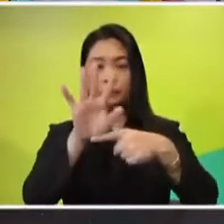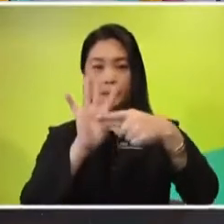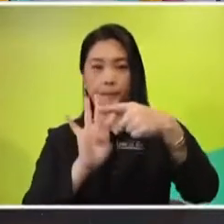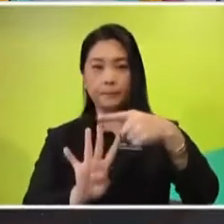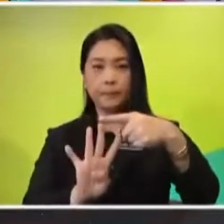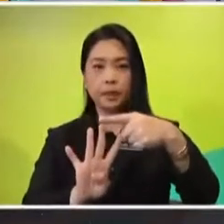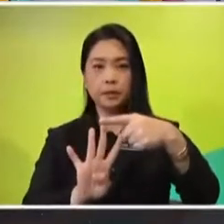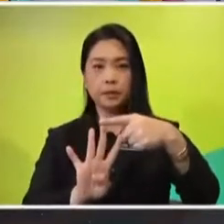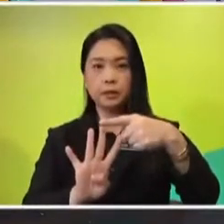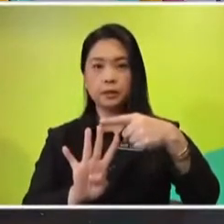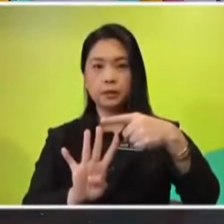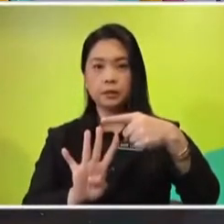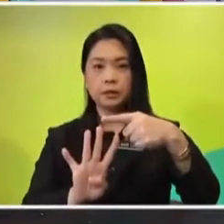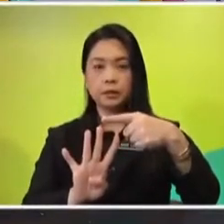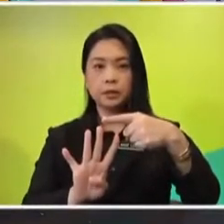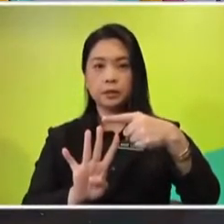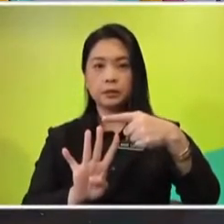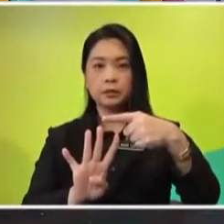5/4. Baik.